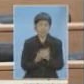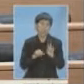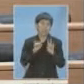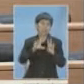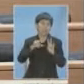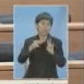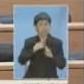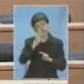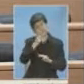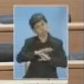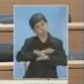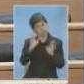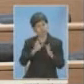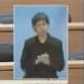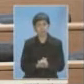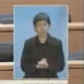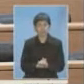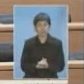าทผมเชื่อว่าเรื่องนี้ต้องยกเลิกนะครับ